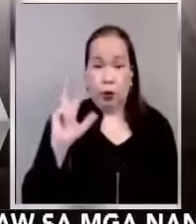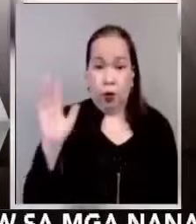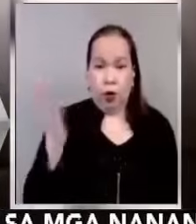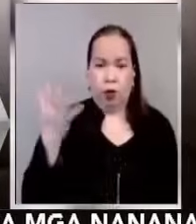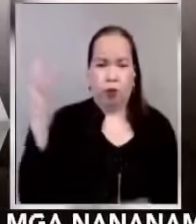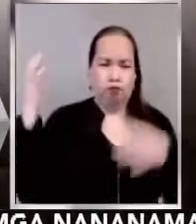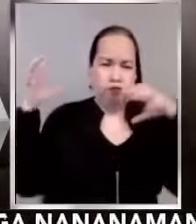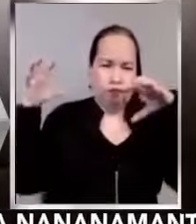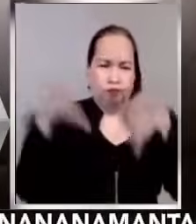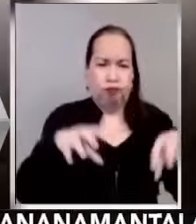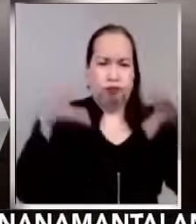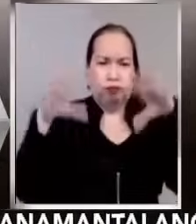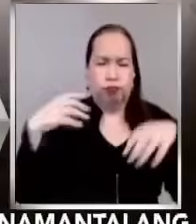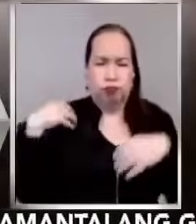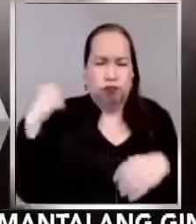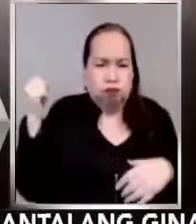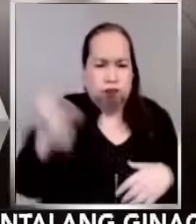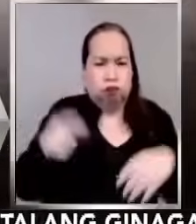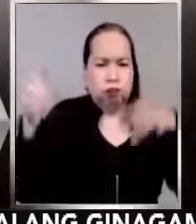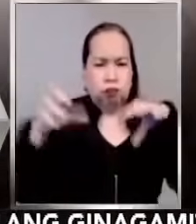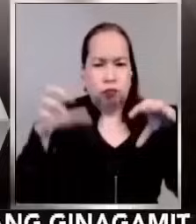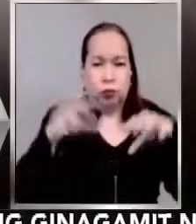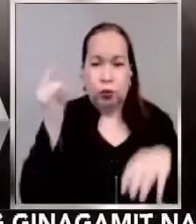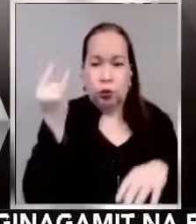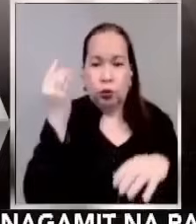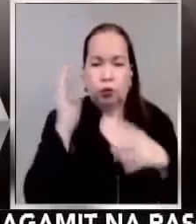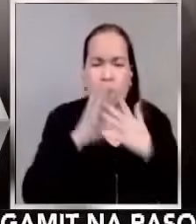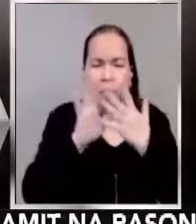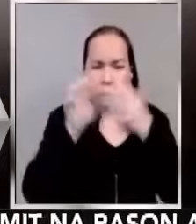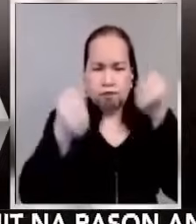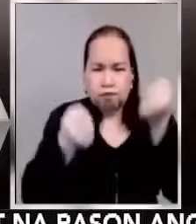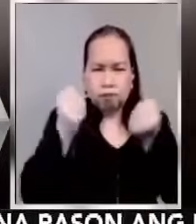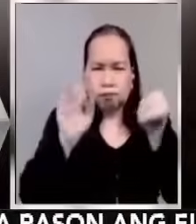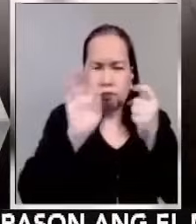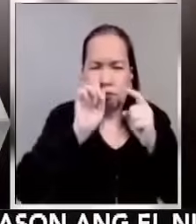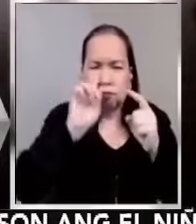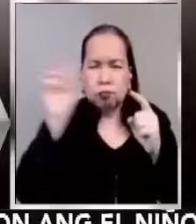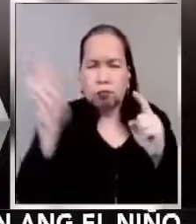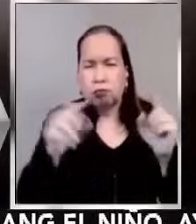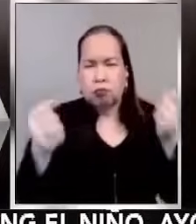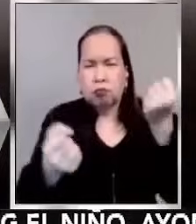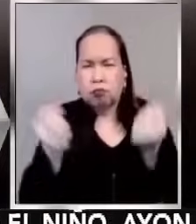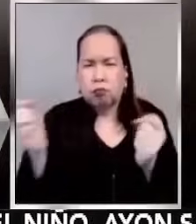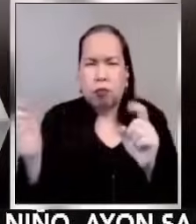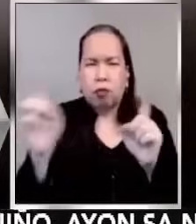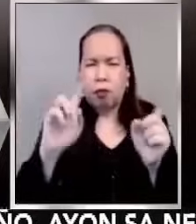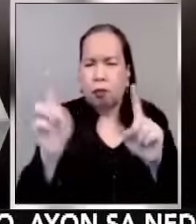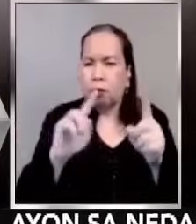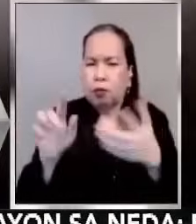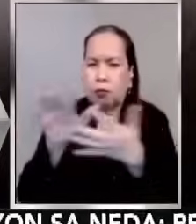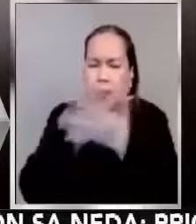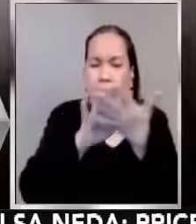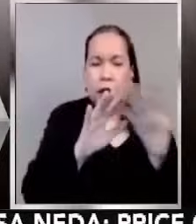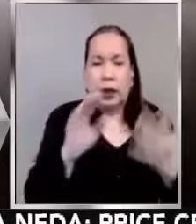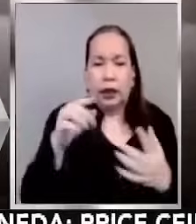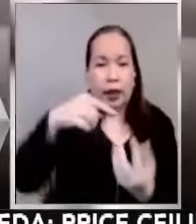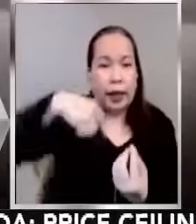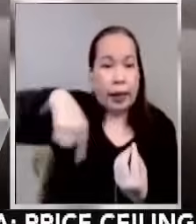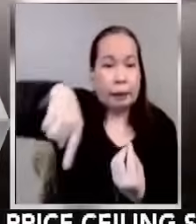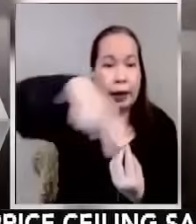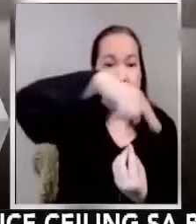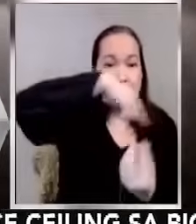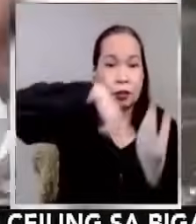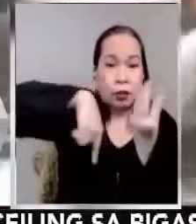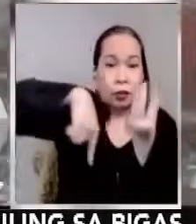sa Quezon City. Halos mag-zero visibility sa Quezon Avenue, Elliptical Road at Commonwealth Avenue. Pero hindi naman bumigat